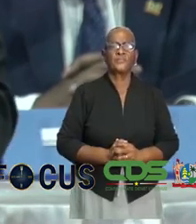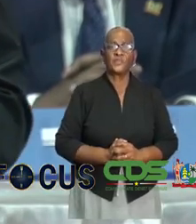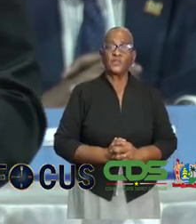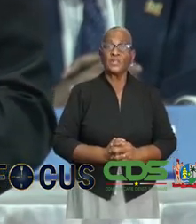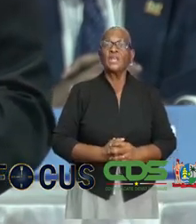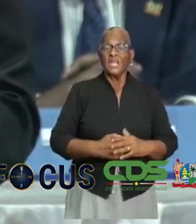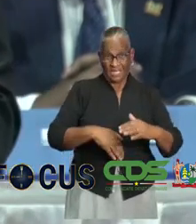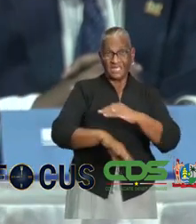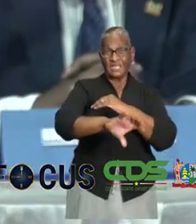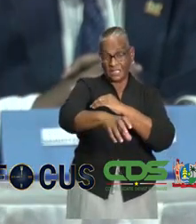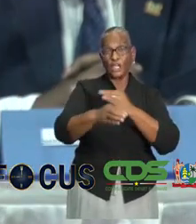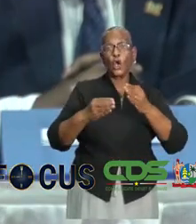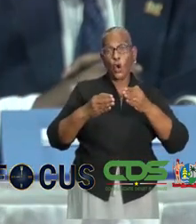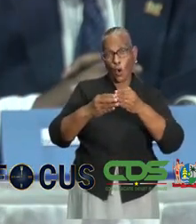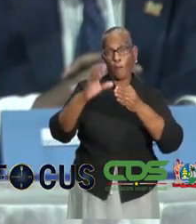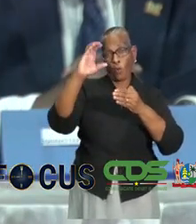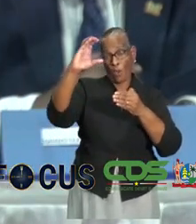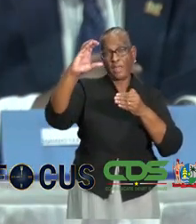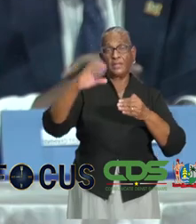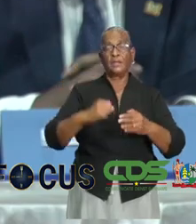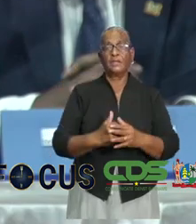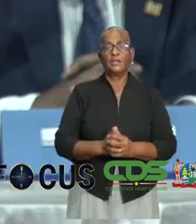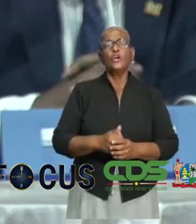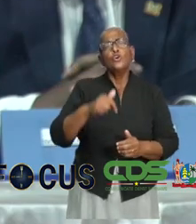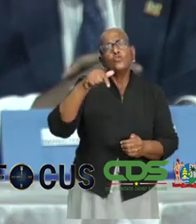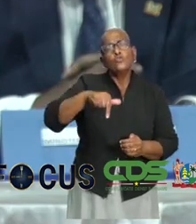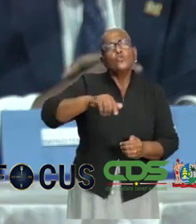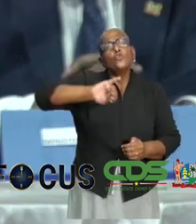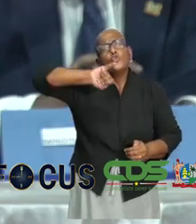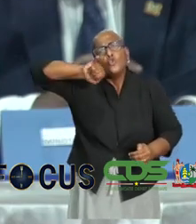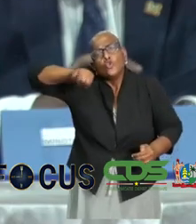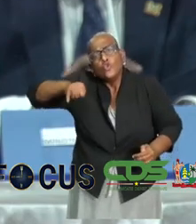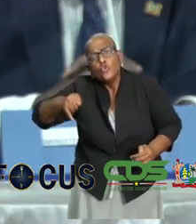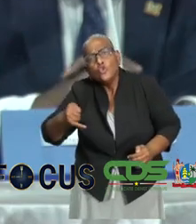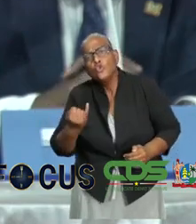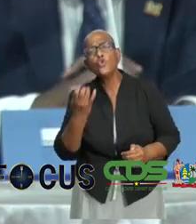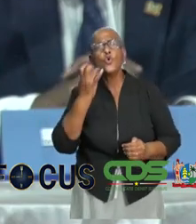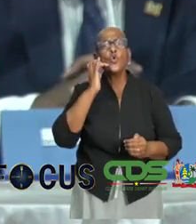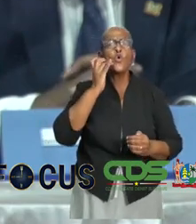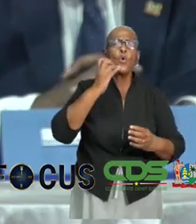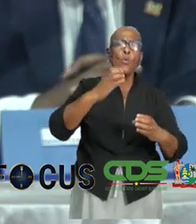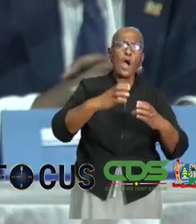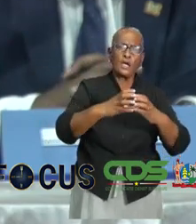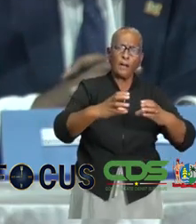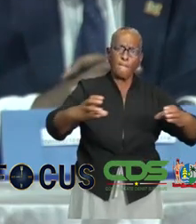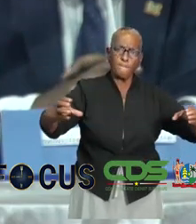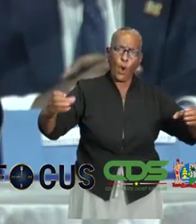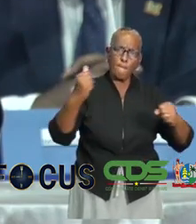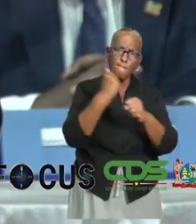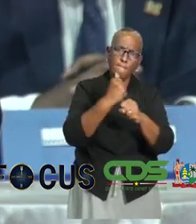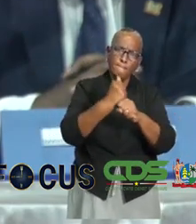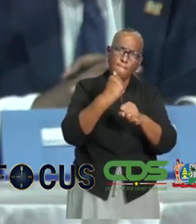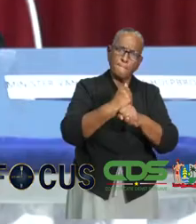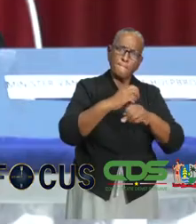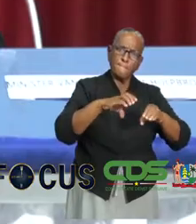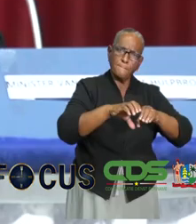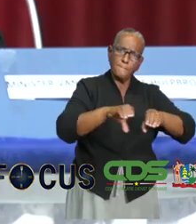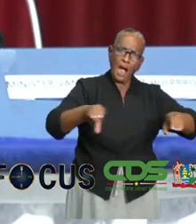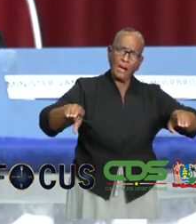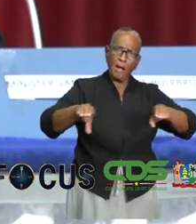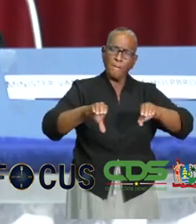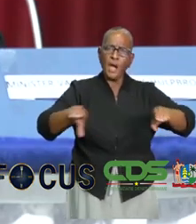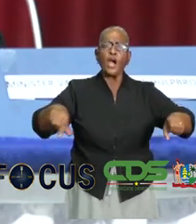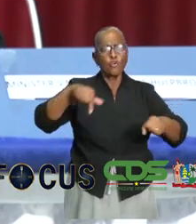In het district Komewijnen worden nieuwe drinkwaterinstallatie en waterzuiveringsinstallatie aangelegd.